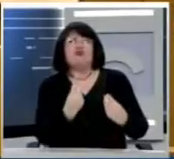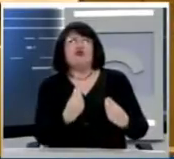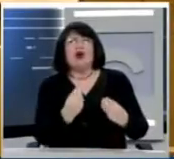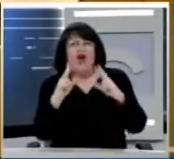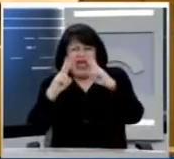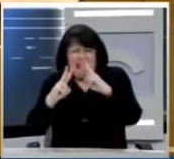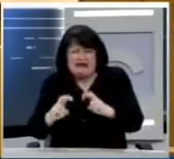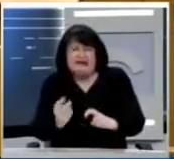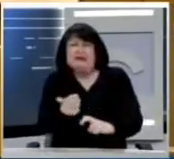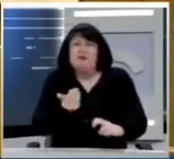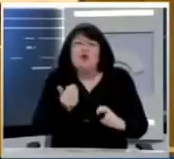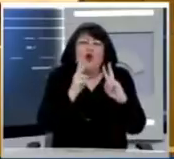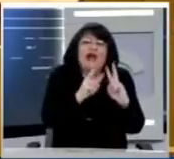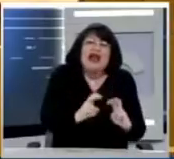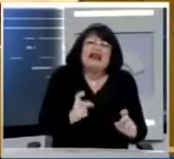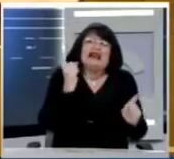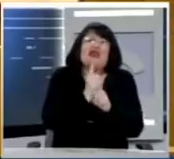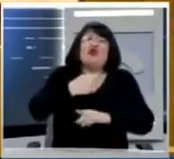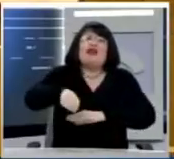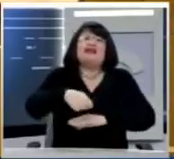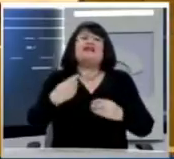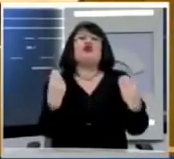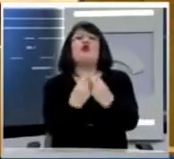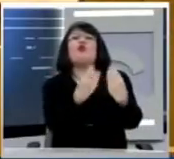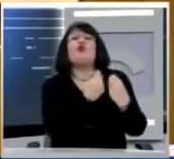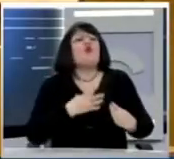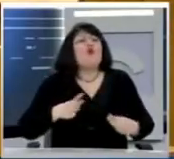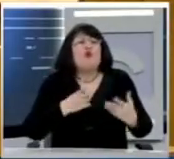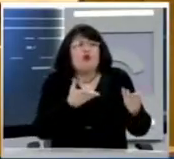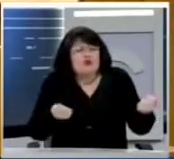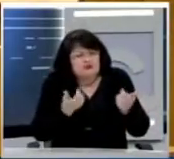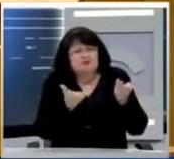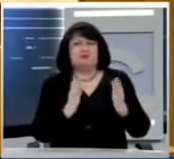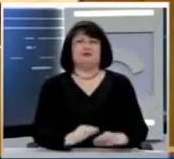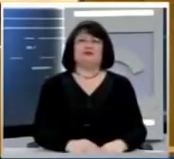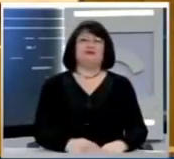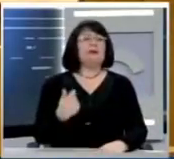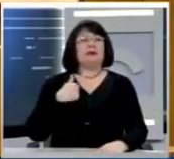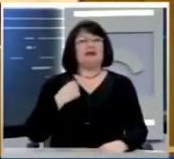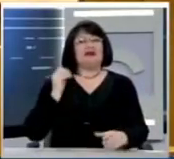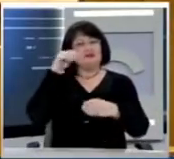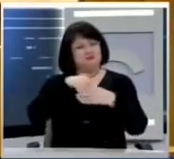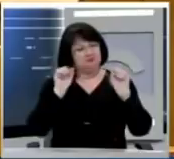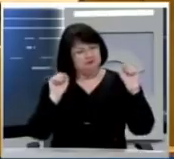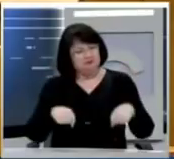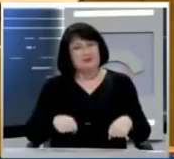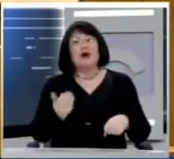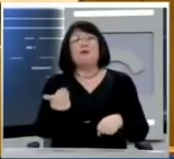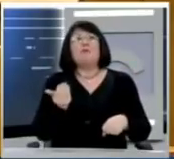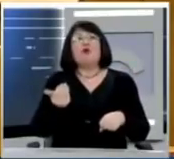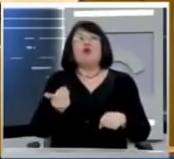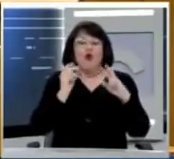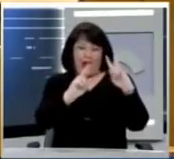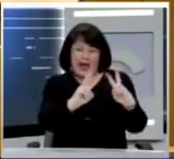Εξεταστική, προανακριτική, ειδικό δικαστήριο, ό,τι σας ταιριάζει. Η συμμετοχή μας στην προανακριτική που